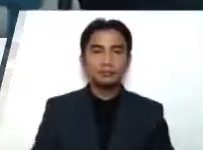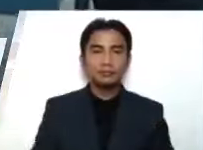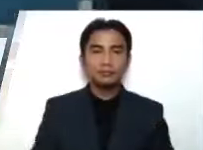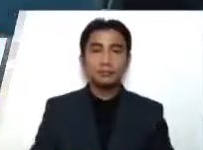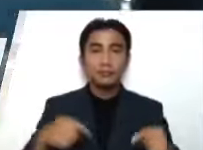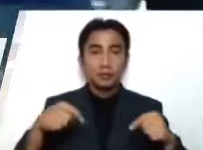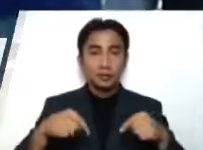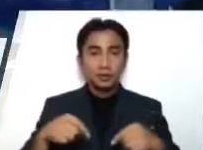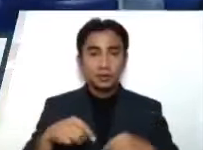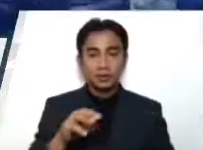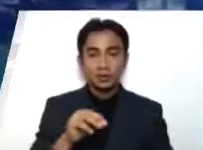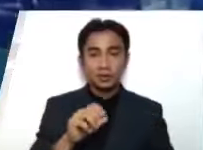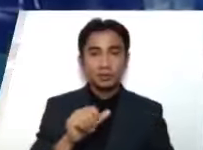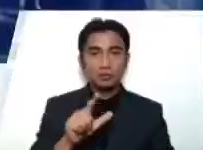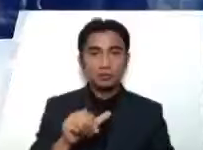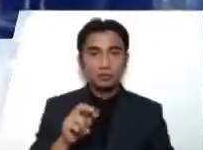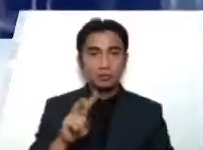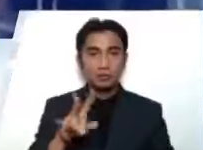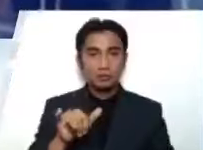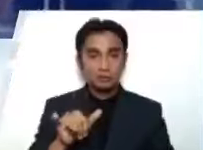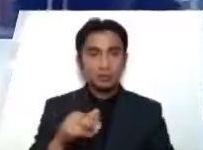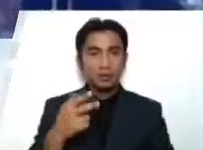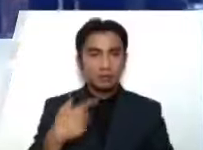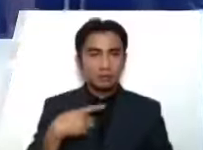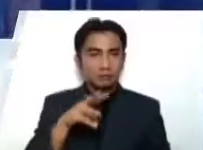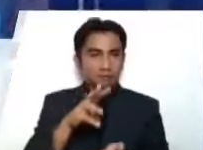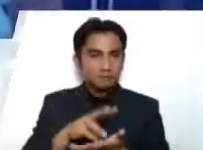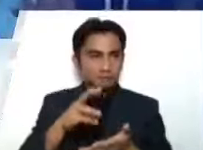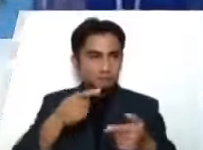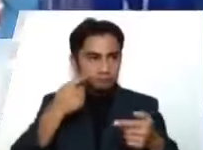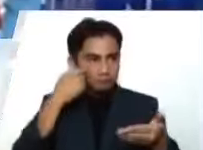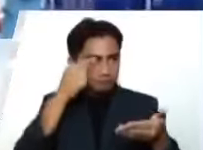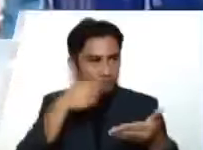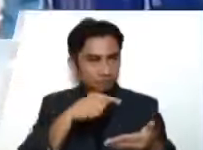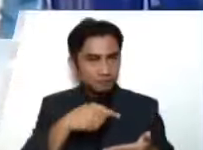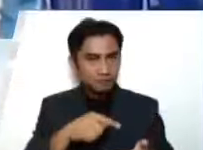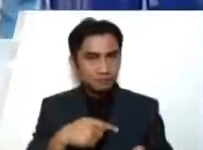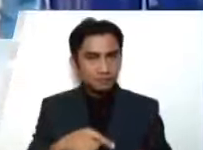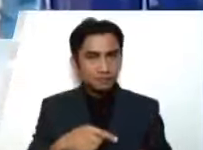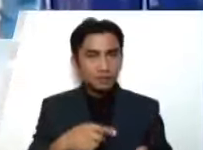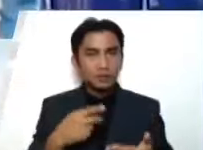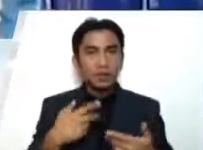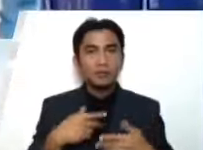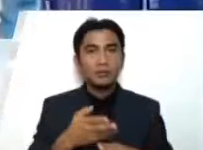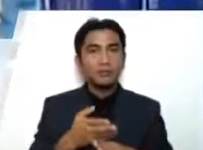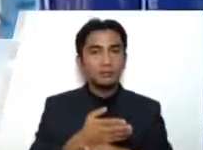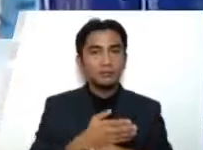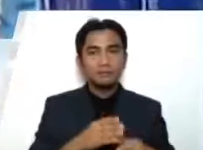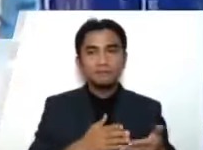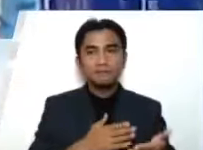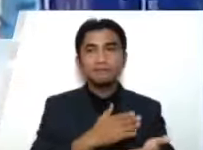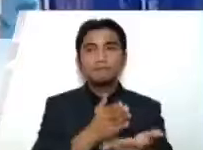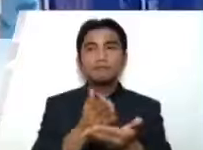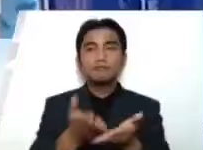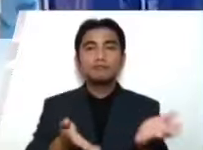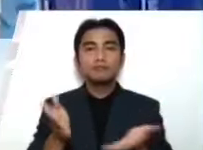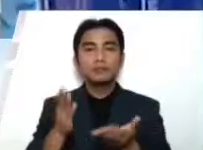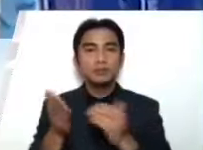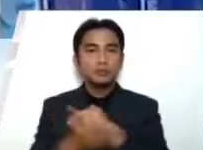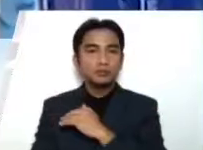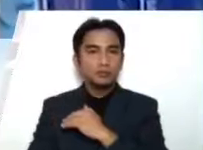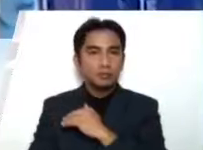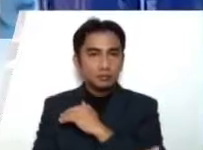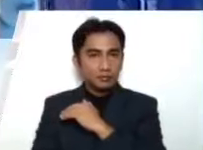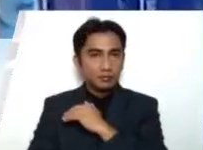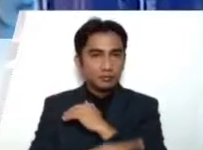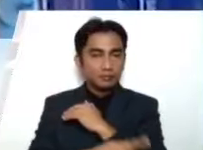huling control point dito sa Metro Manila bago maaaring maibiyahe sa mga kalapit na probinsya ng Bulacan, Pampanga, Tarlac ang mga baboy